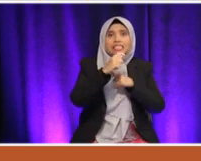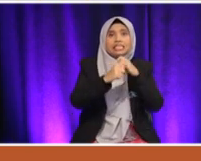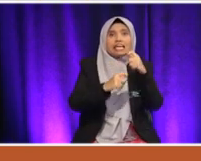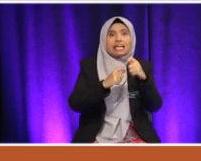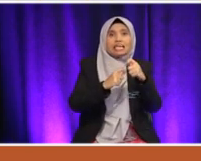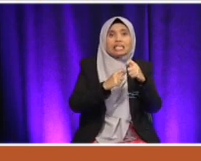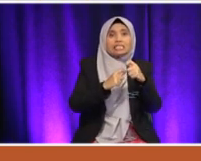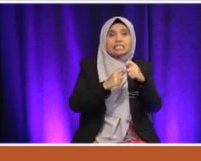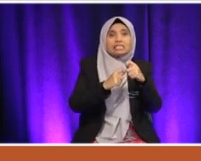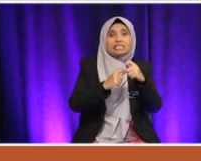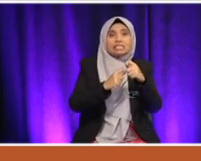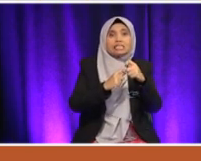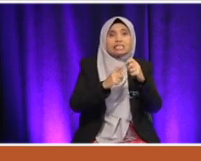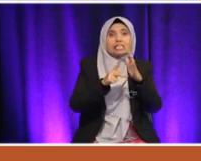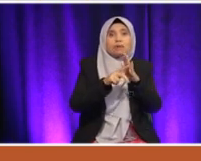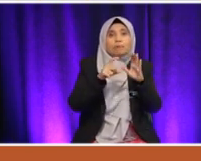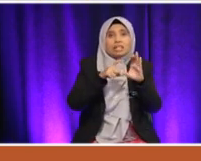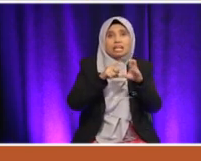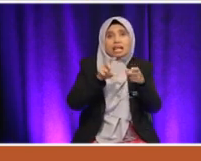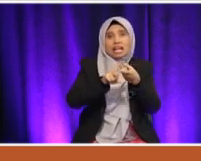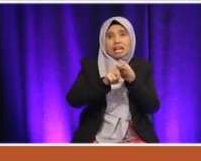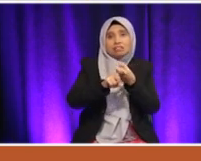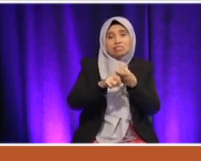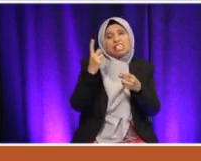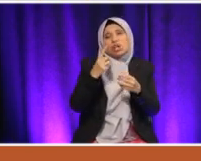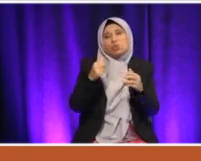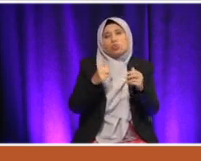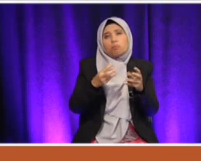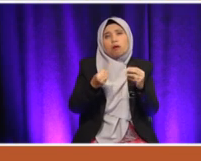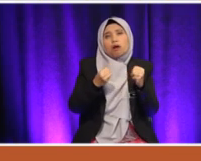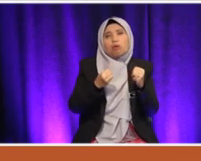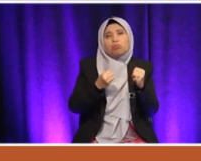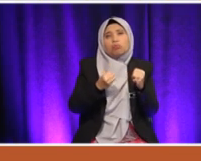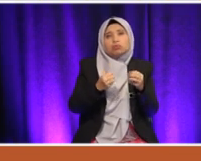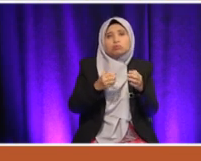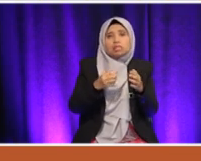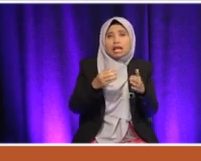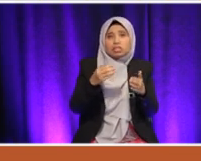peningkatan keberkahan dan tidak menyukai dalam community